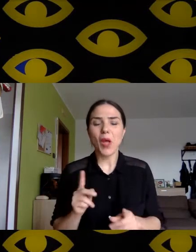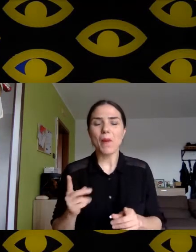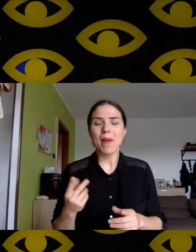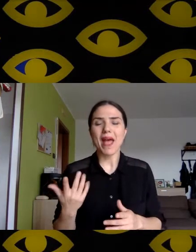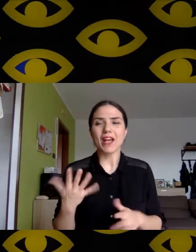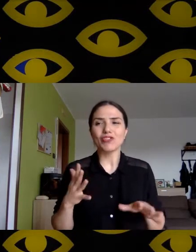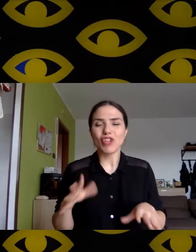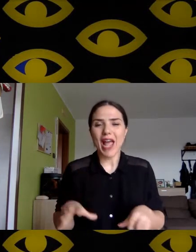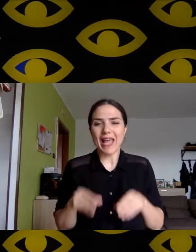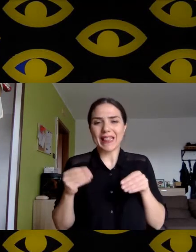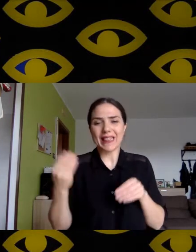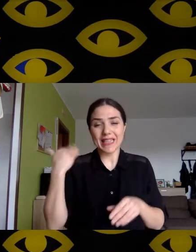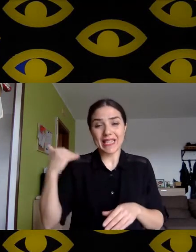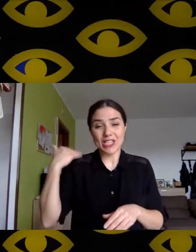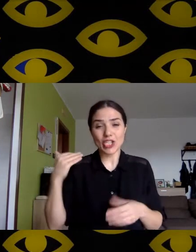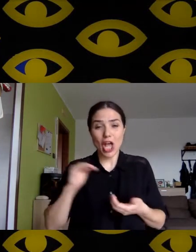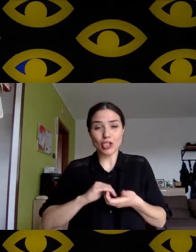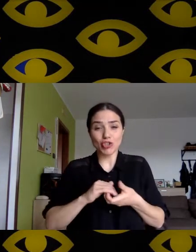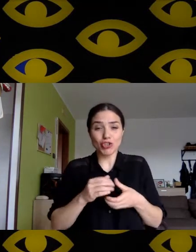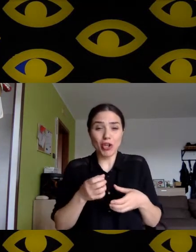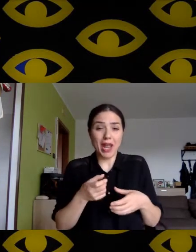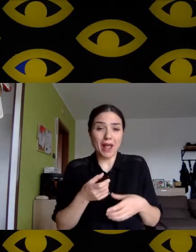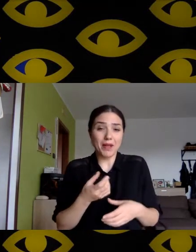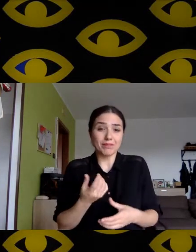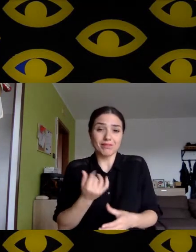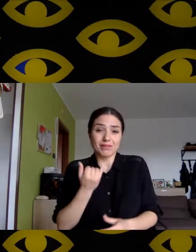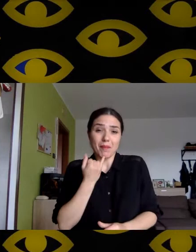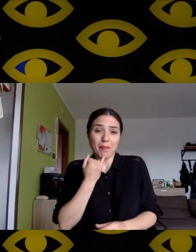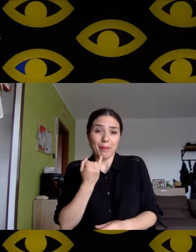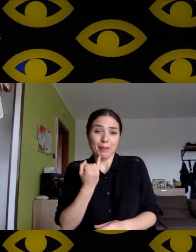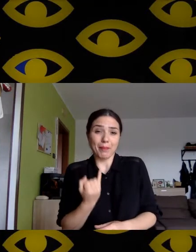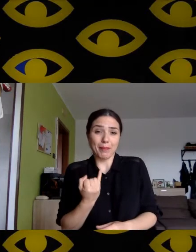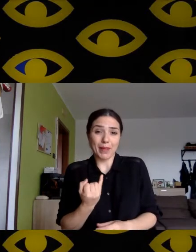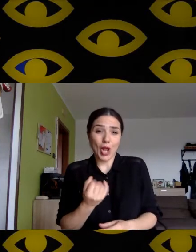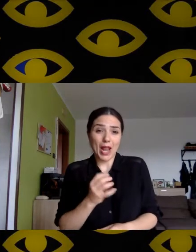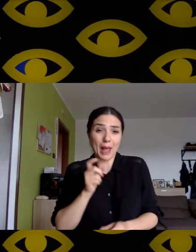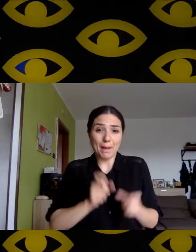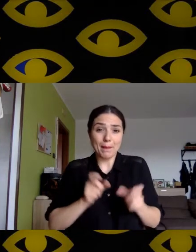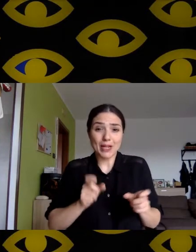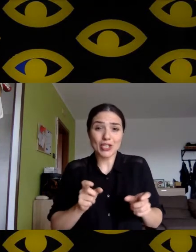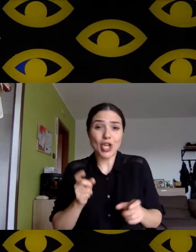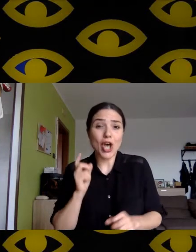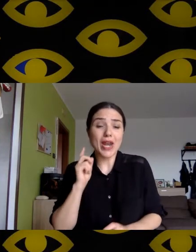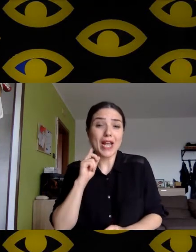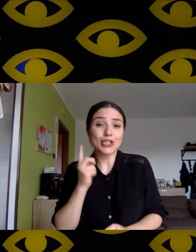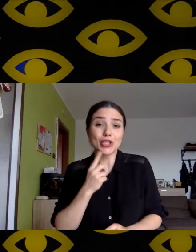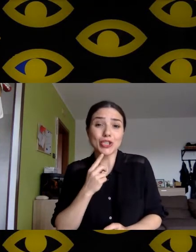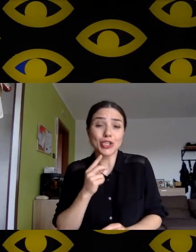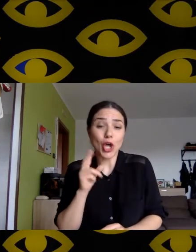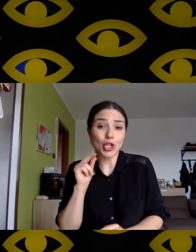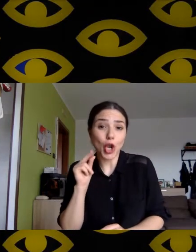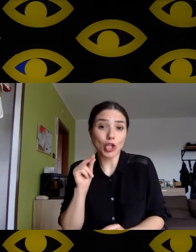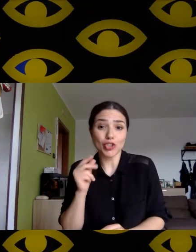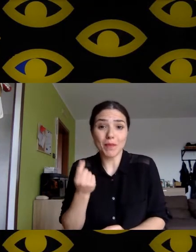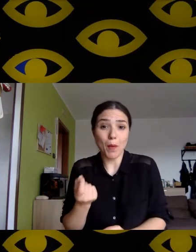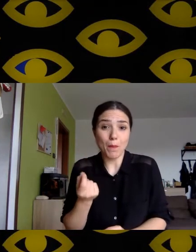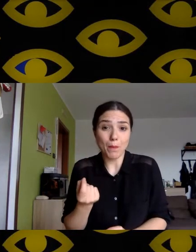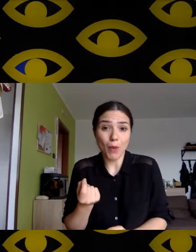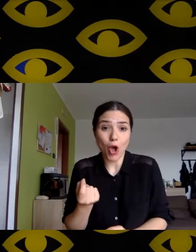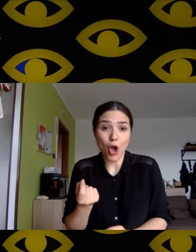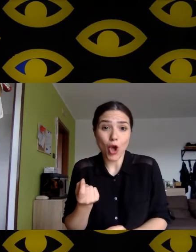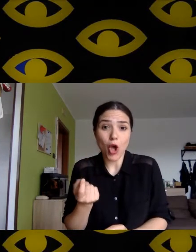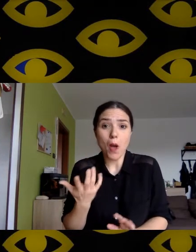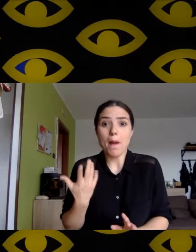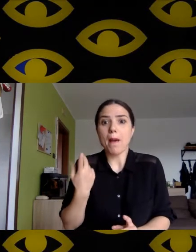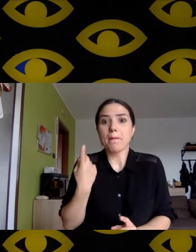cominciato a crescere come associazione, che è il mondo appunto dei non udenti. Però questo non è stato per un desiderio di esclusione, ma è